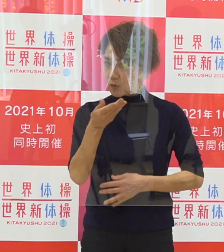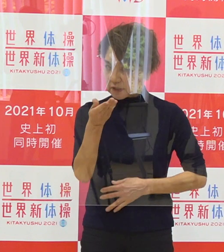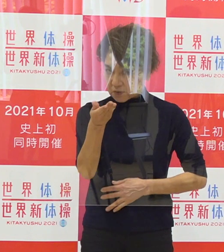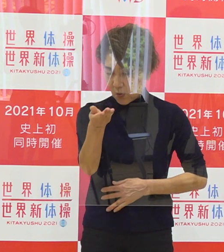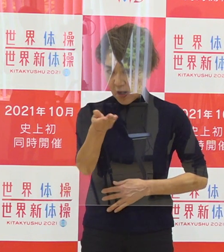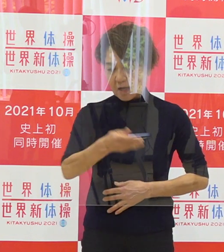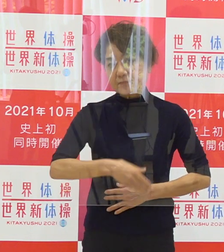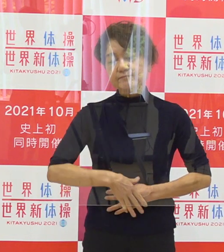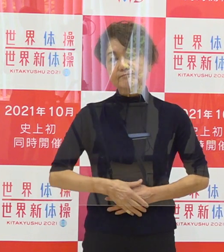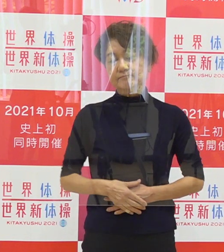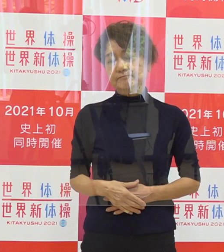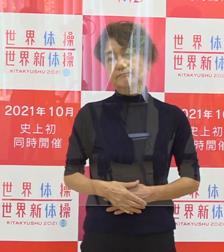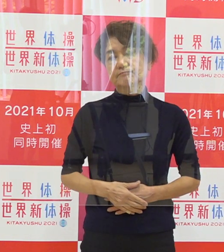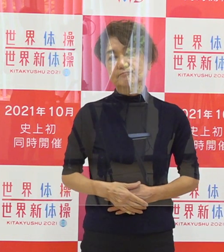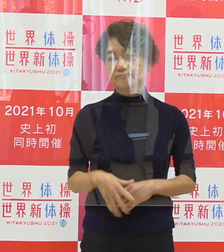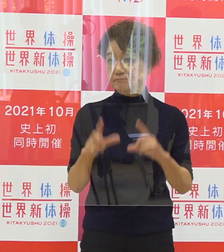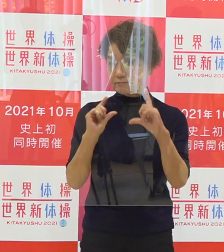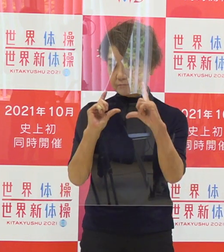せください。